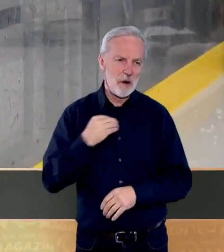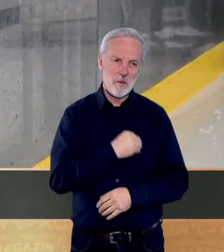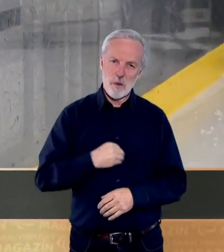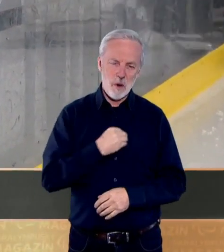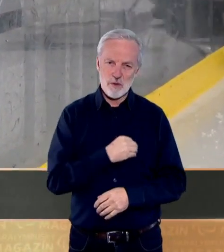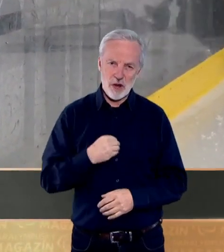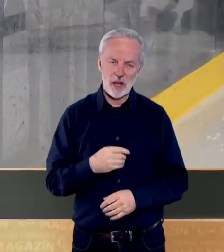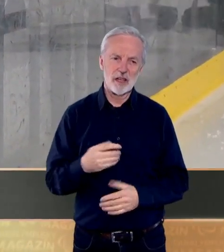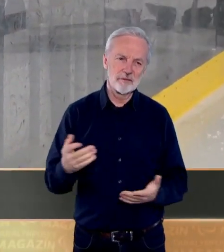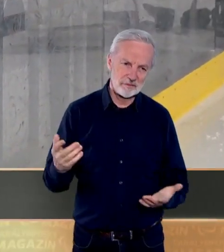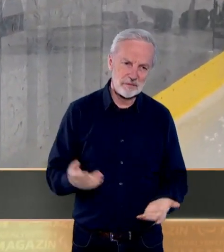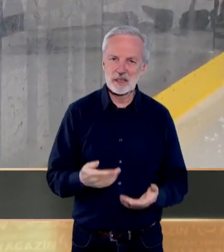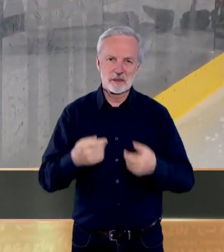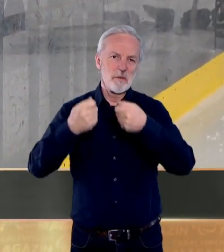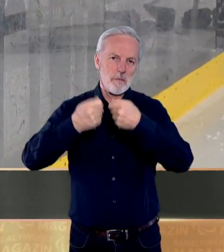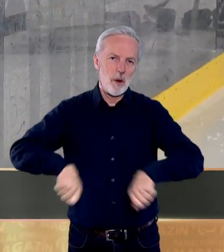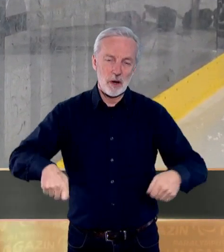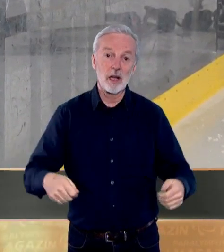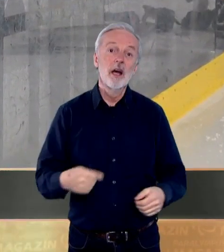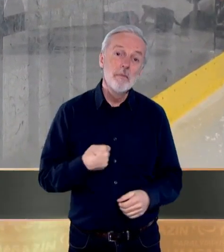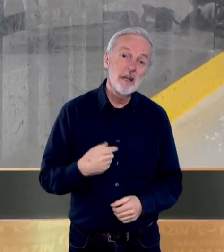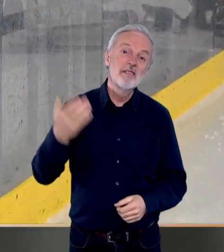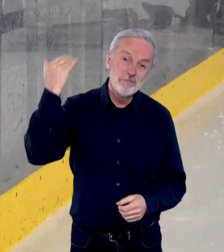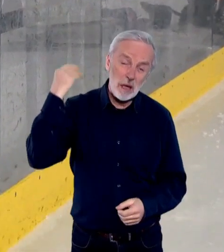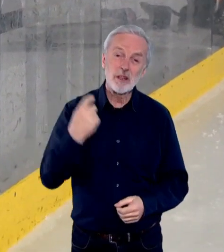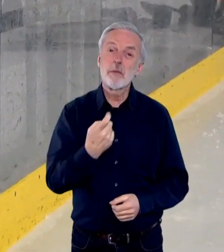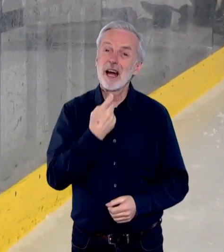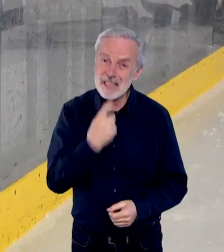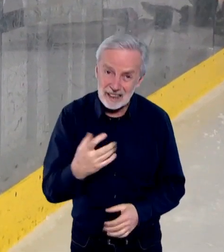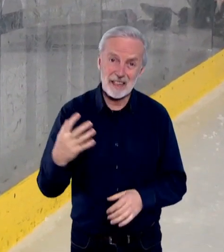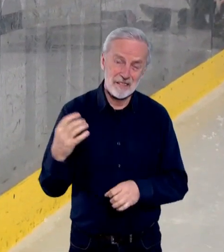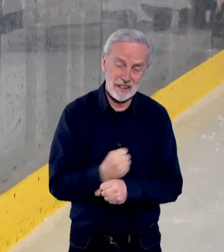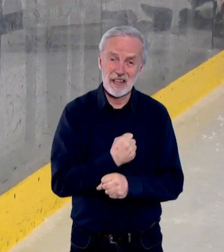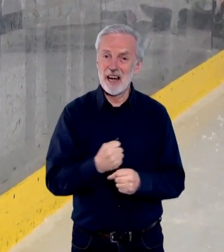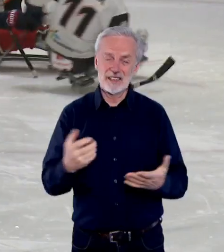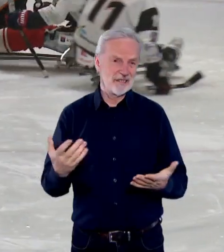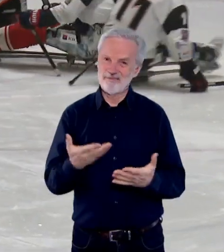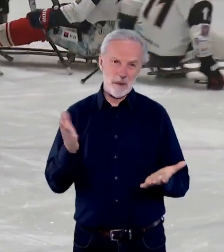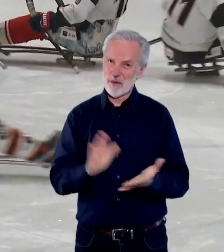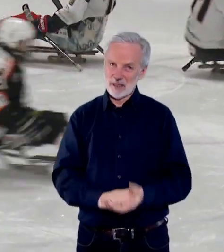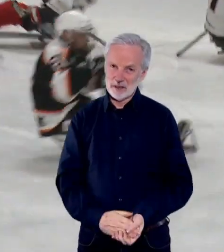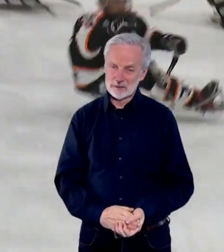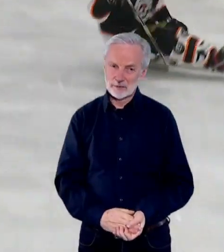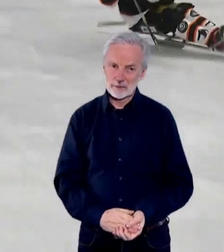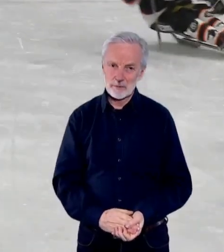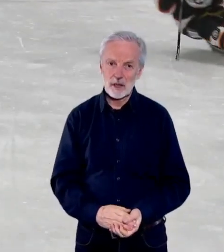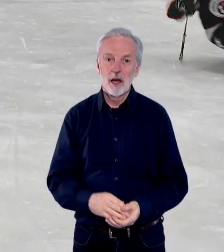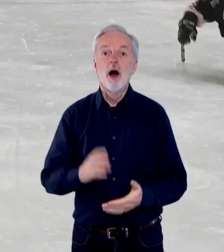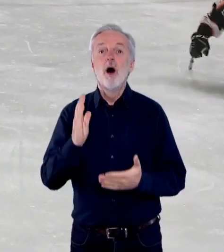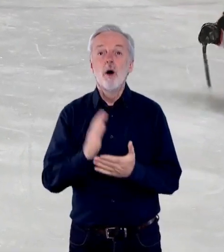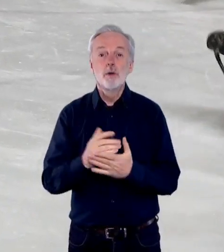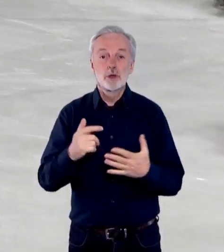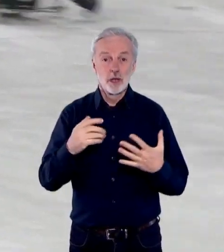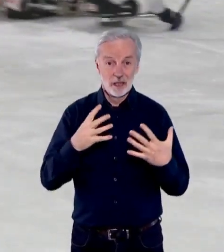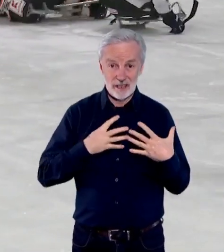s tím cílem, jaký jsme měli, prostě vyhrát a snažit se otočit to playoff. Teprve za stavu 2-9 se